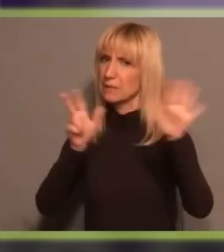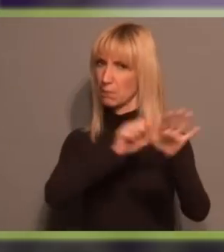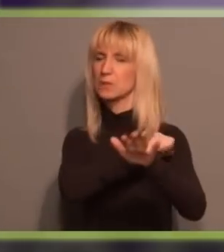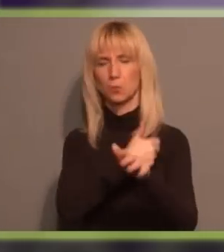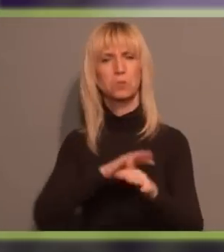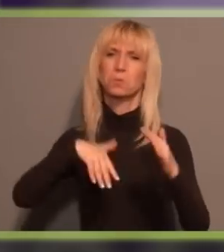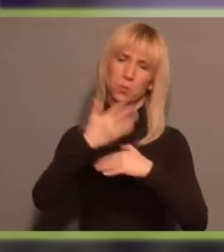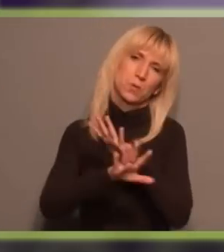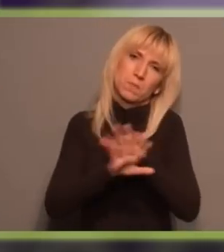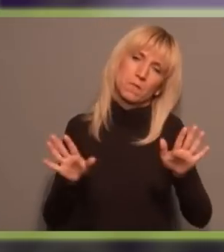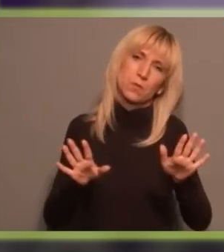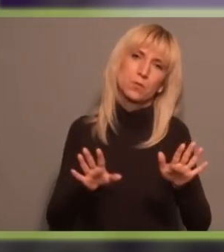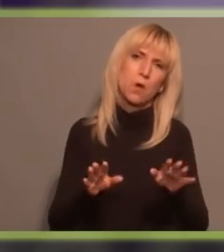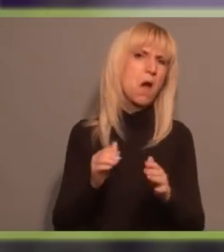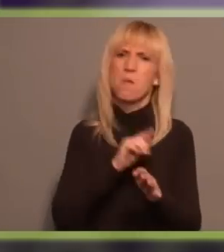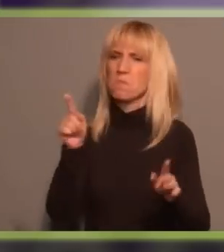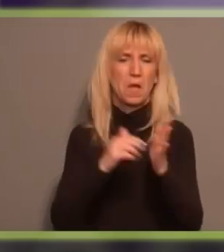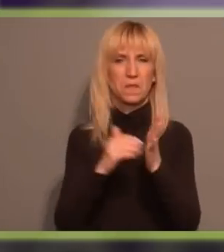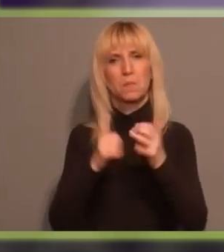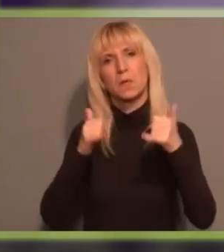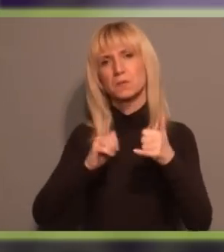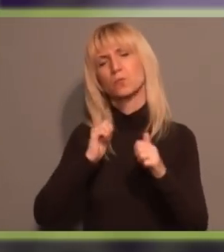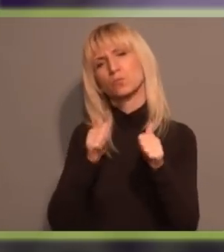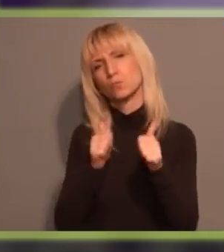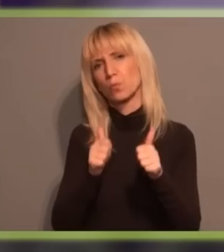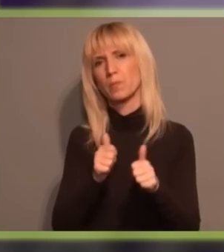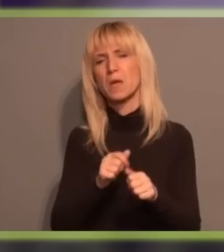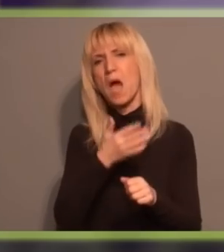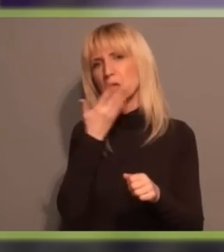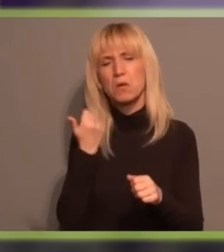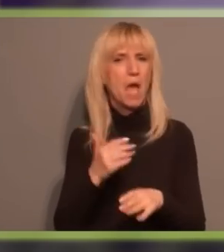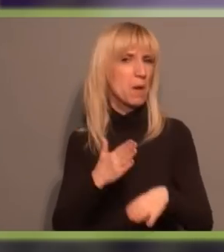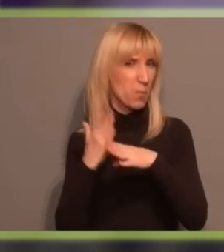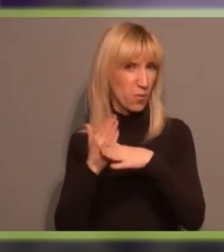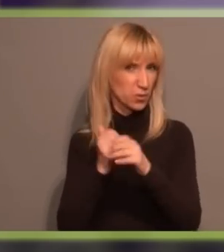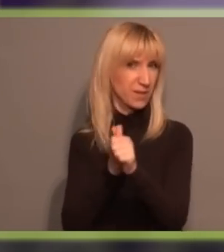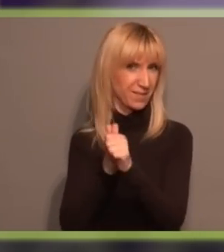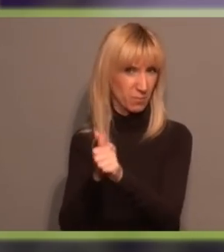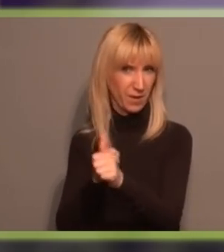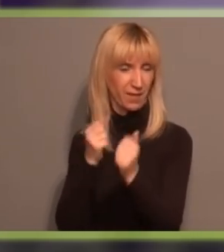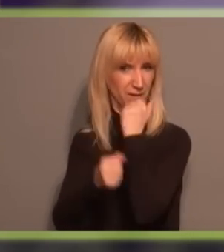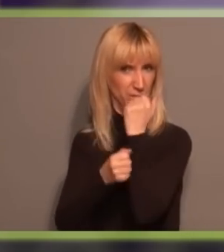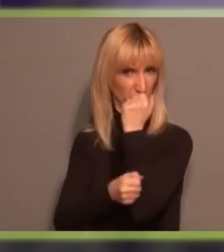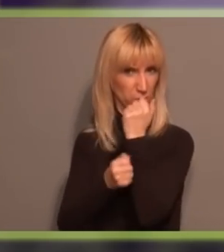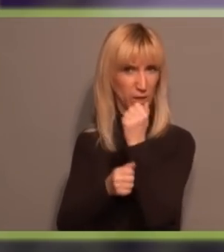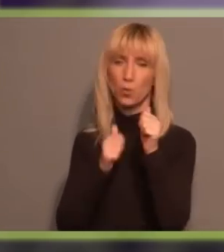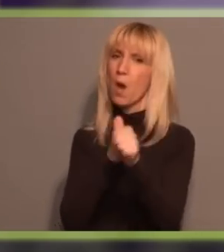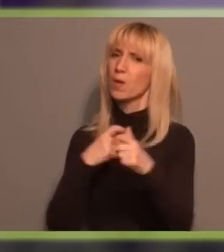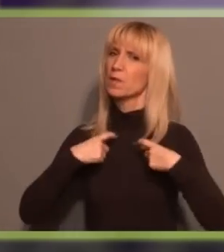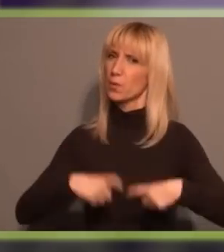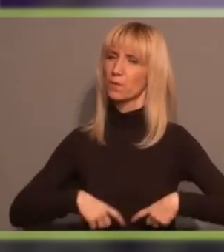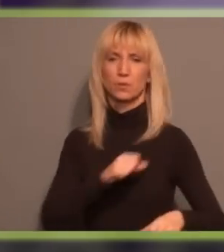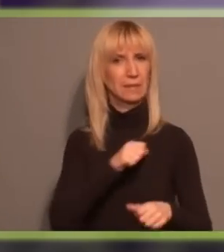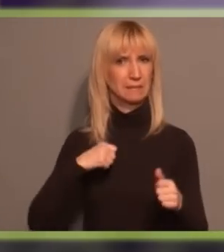godine i nije više radio i nije trebao i sad super funkcion i nema nikakva pomoćnik kao ja. I mi pričamo, kao,